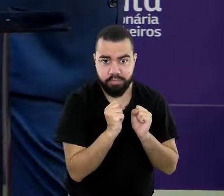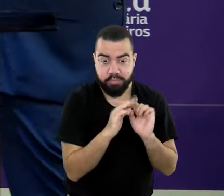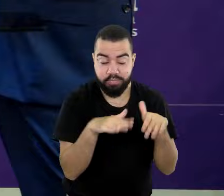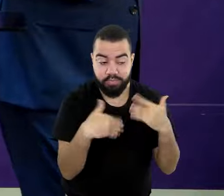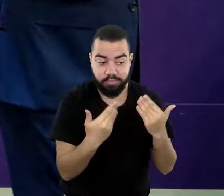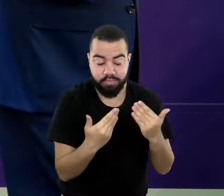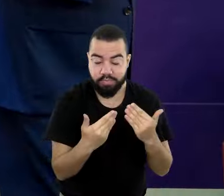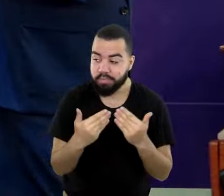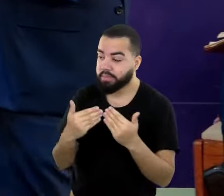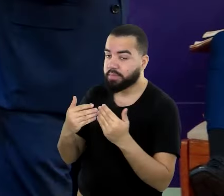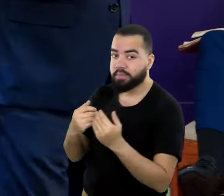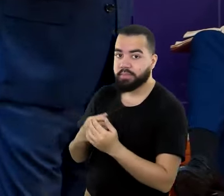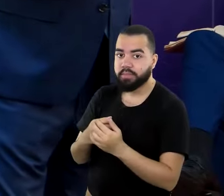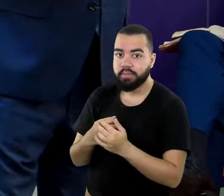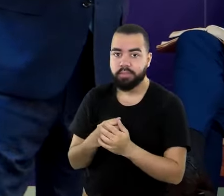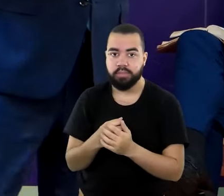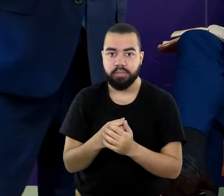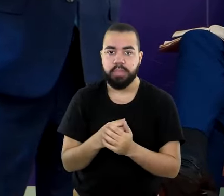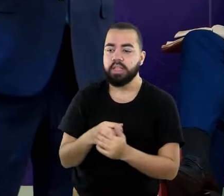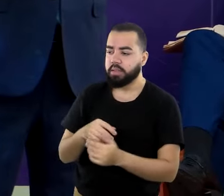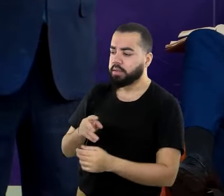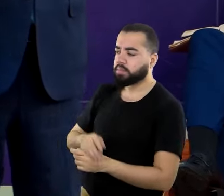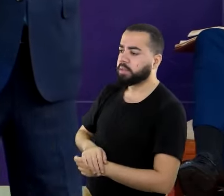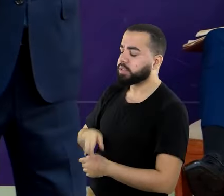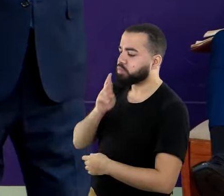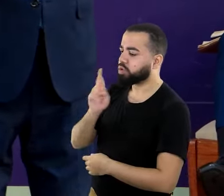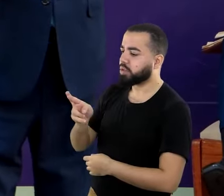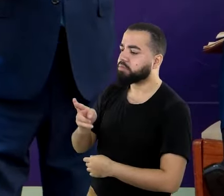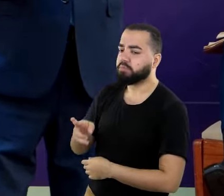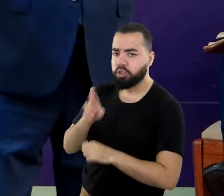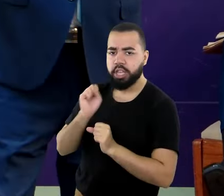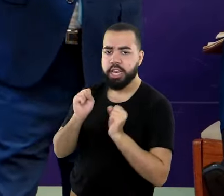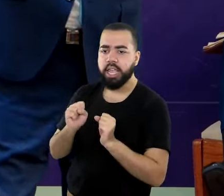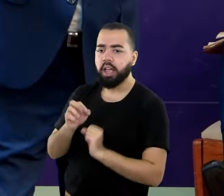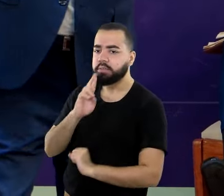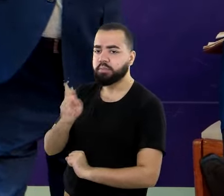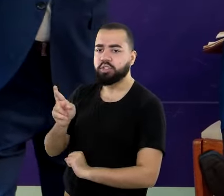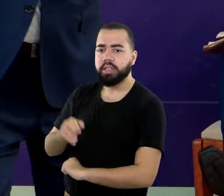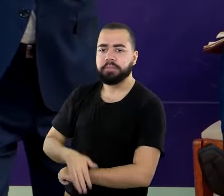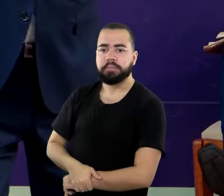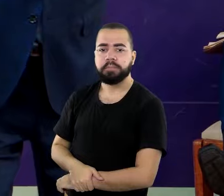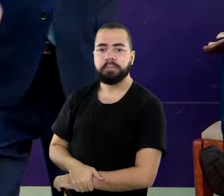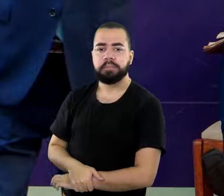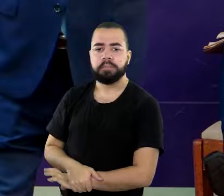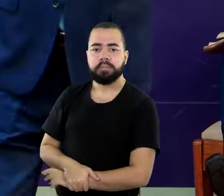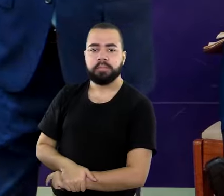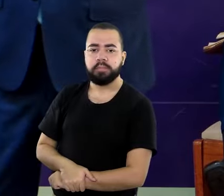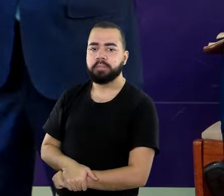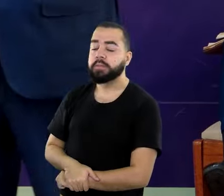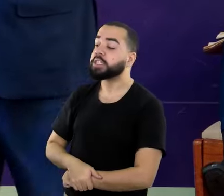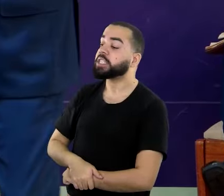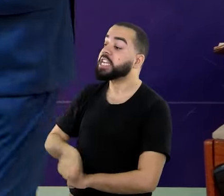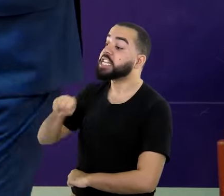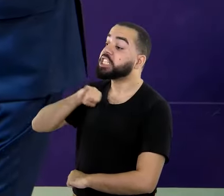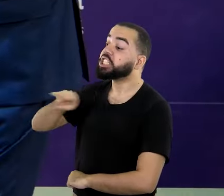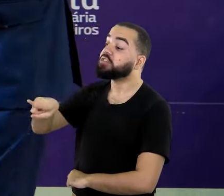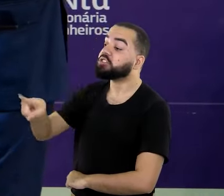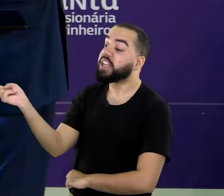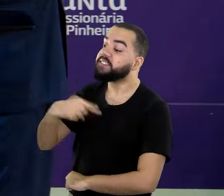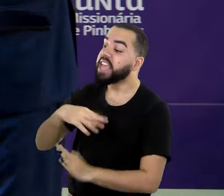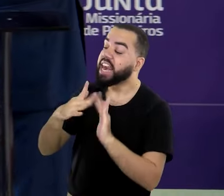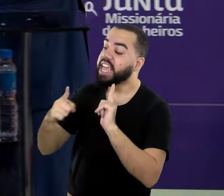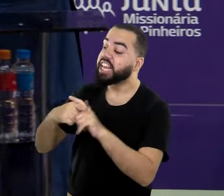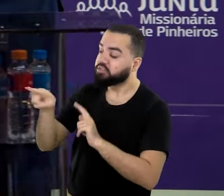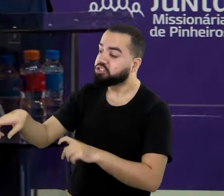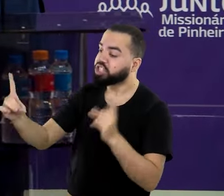이야기할 수 있어요. E já que ela estava evangelizando, ela podia falar qualquer coisa, né? 교회 오면 하나님 만납니다. E ela disse: "Se você vier para a igreja,